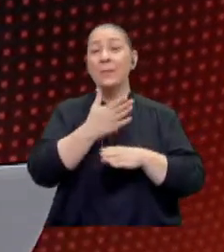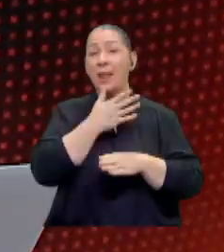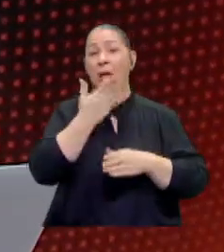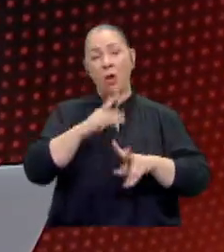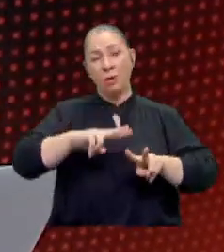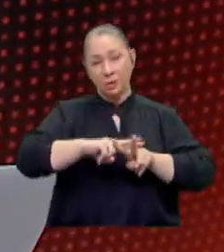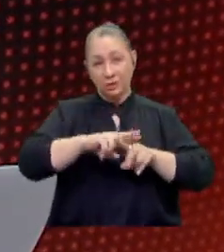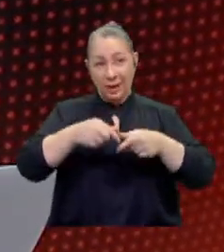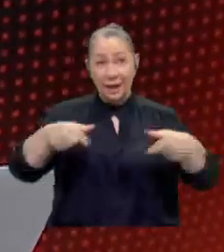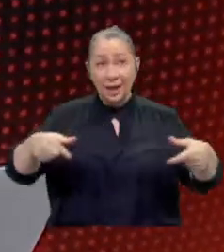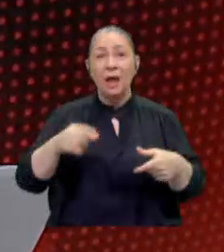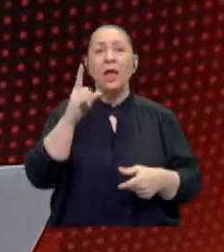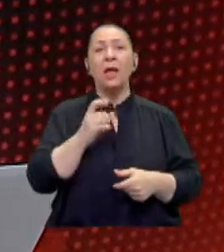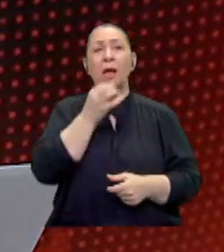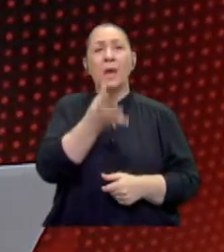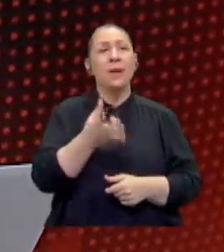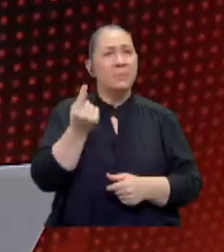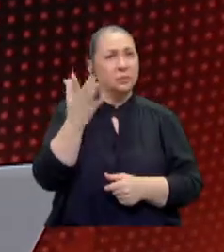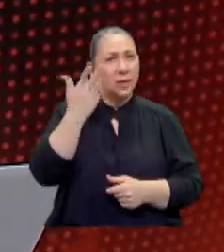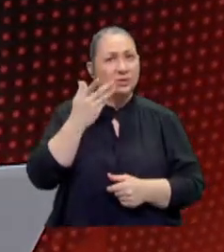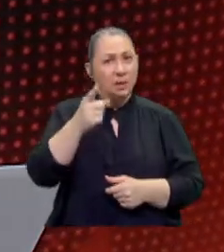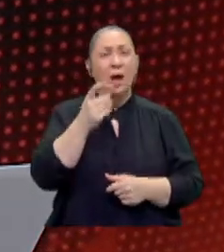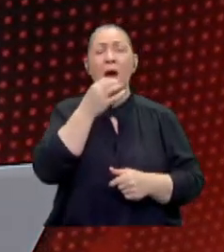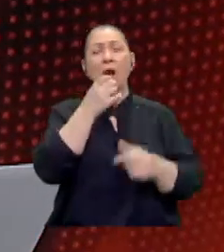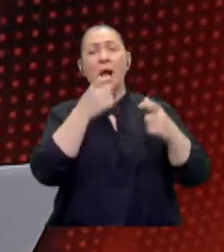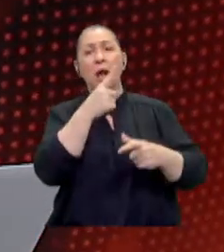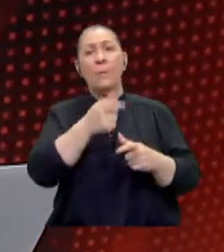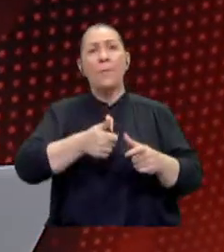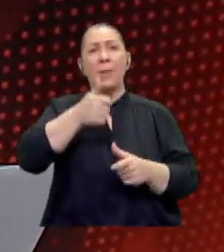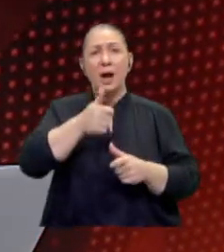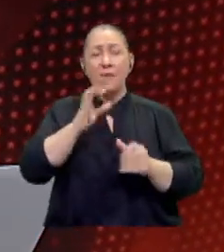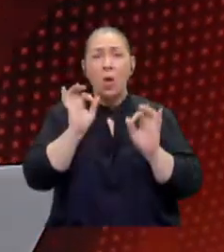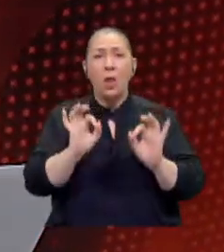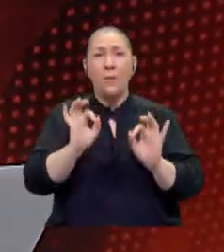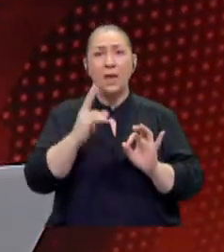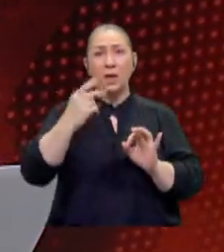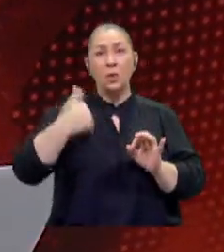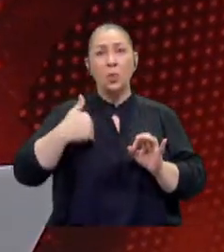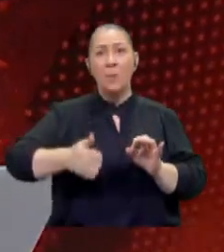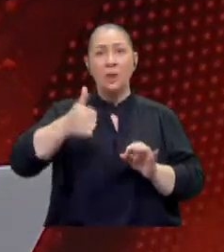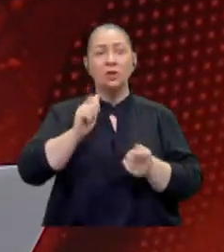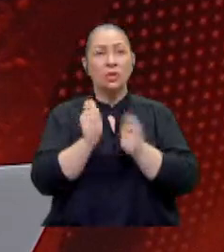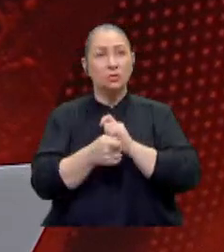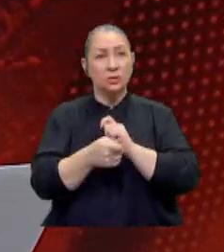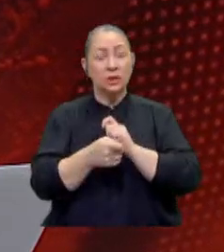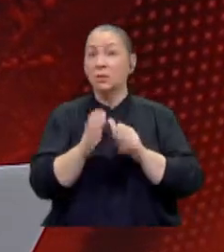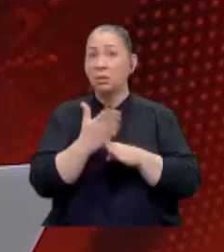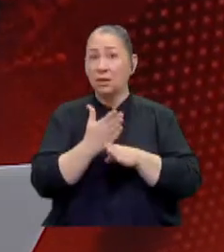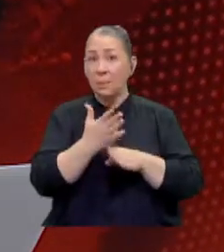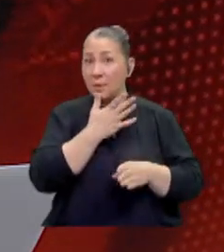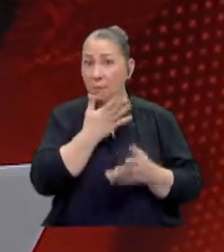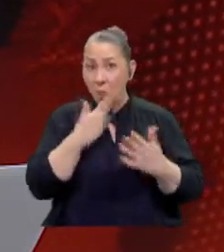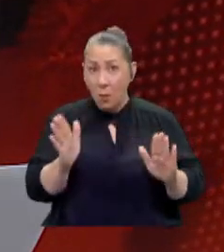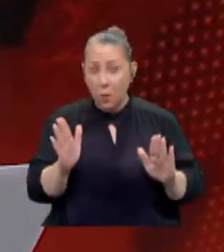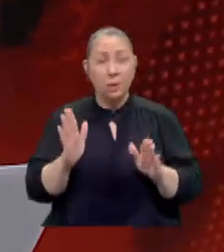yok. İlk haberimiz birazdan izleyeceksiniz. Dün akşam Ankara'da bir bakanlık ve önemli iki kurum başkanı değişti. Sebebini bilen